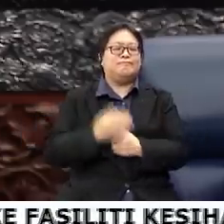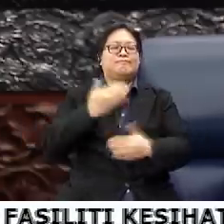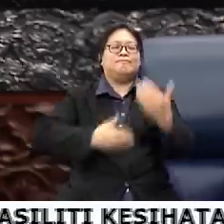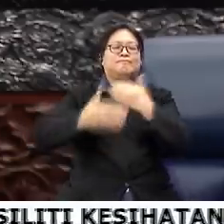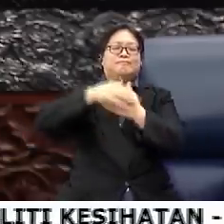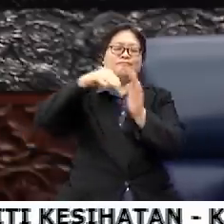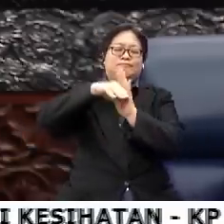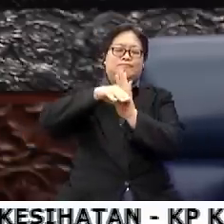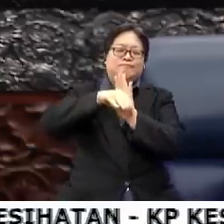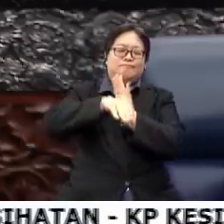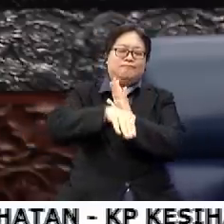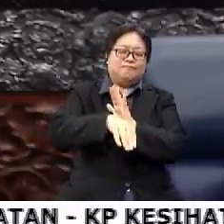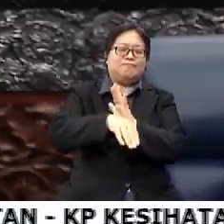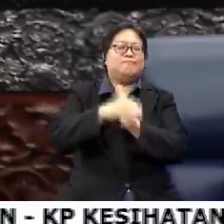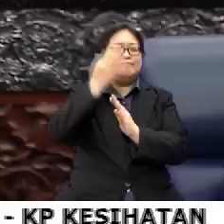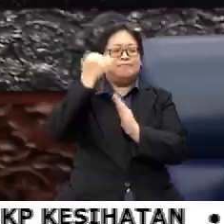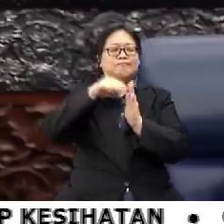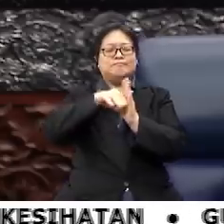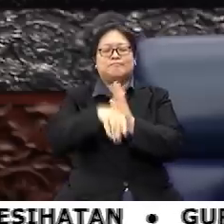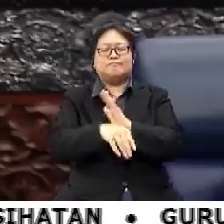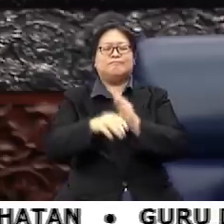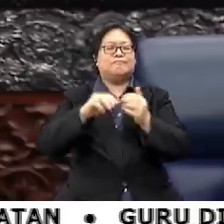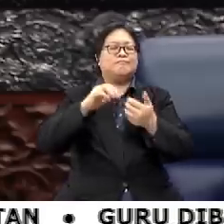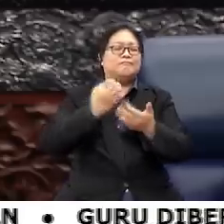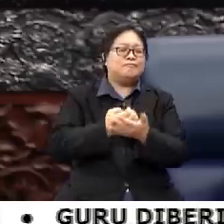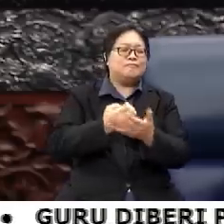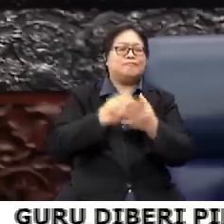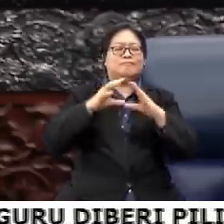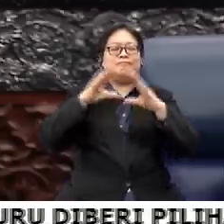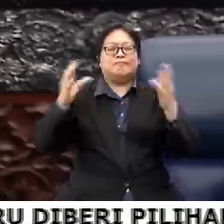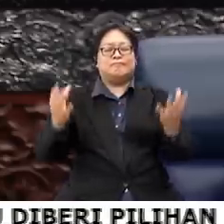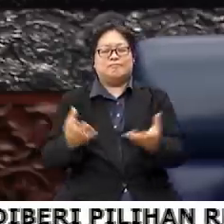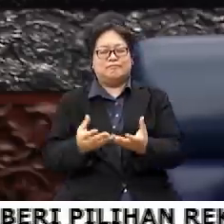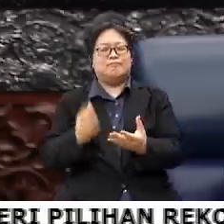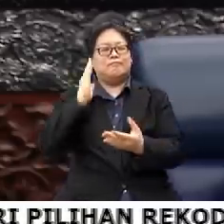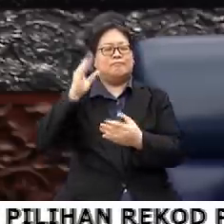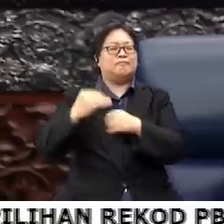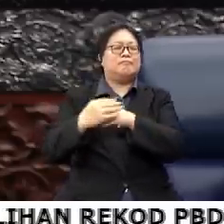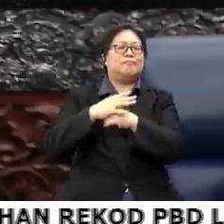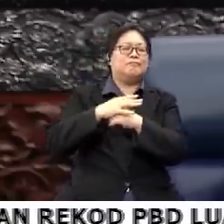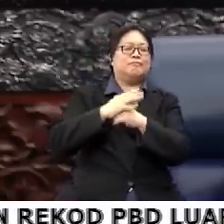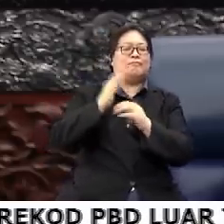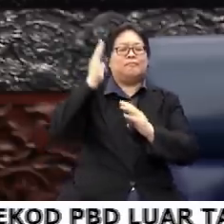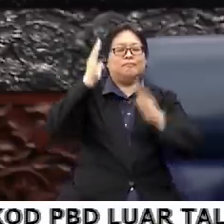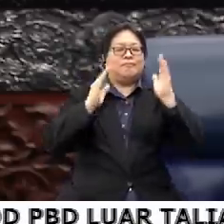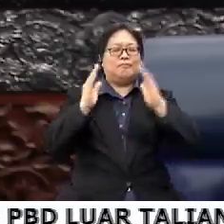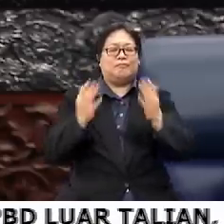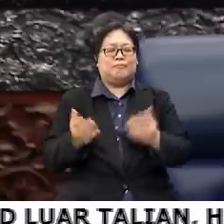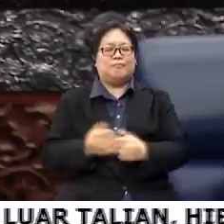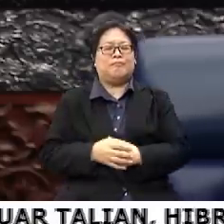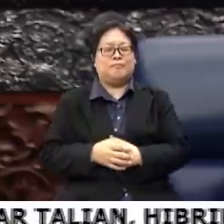lagi akibat kemelesetan ekonomi global yang akan turut menjejaskan ekonomi negara